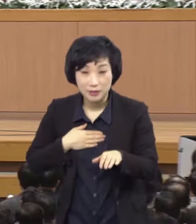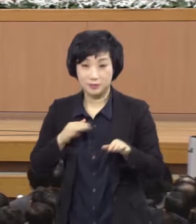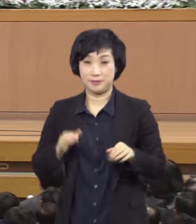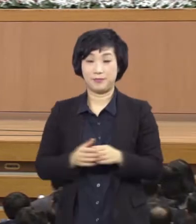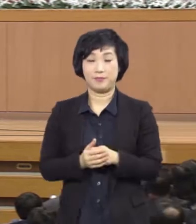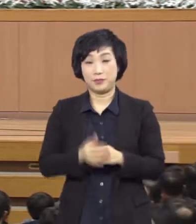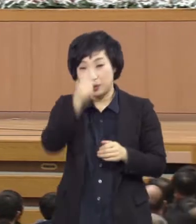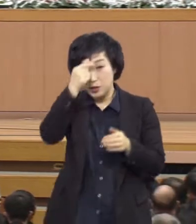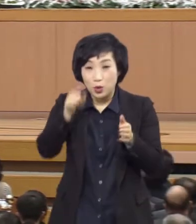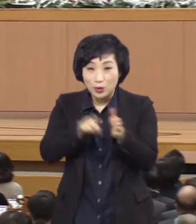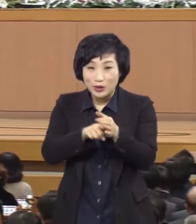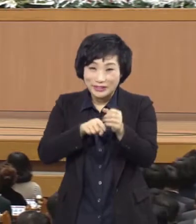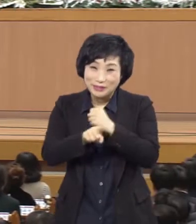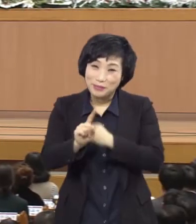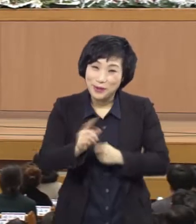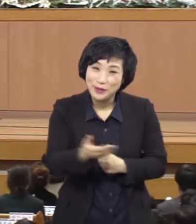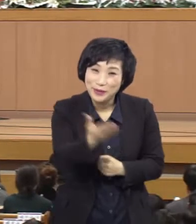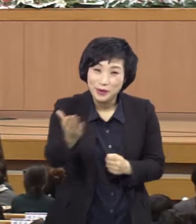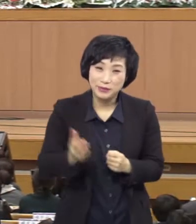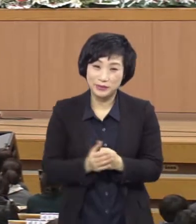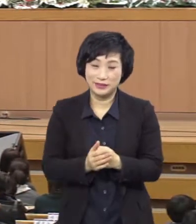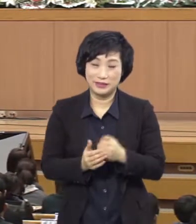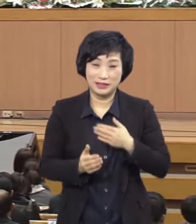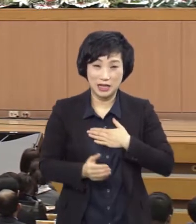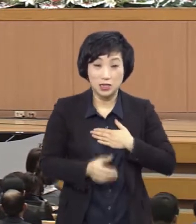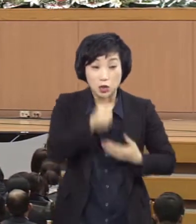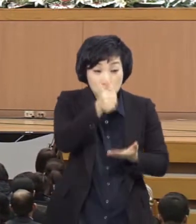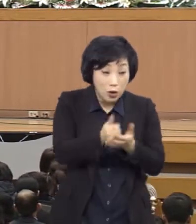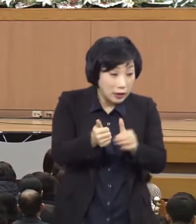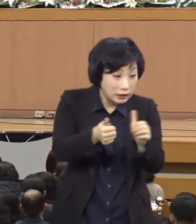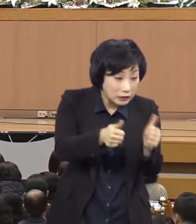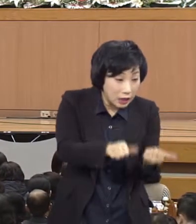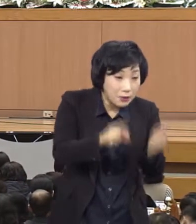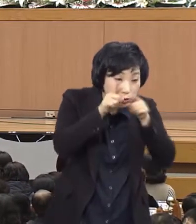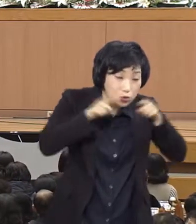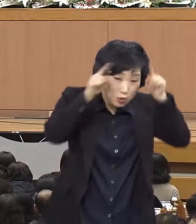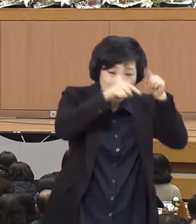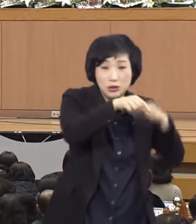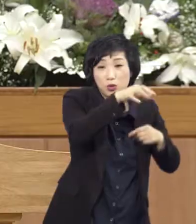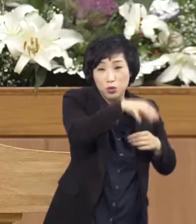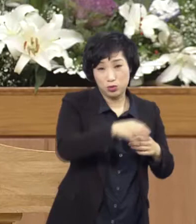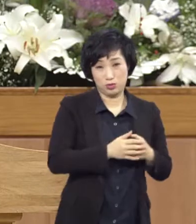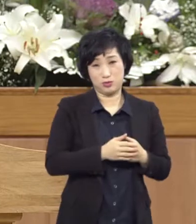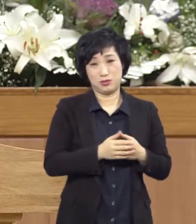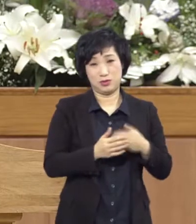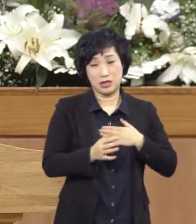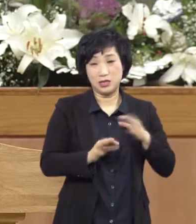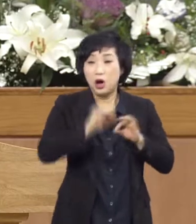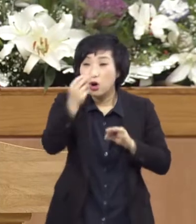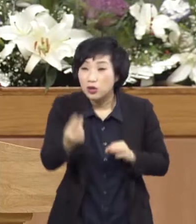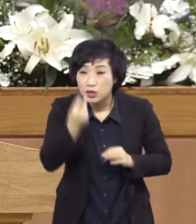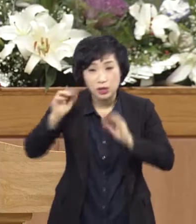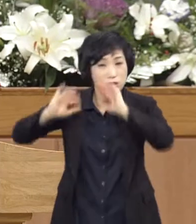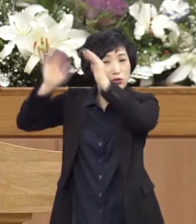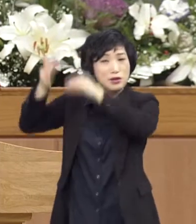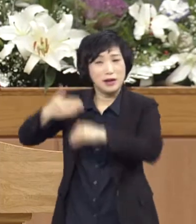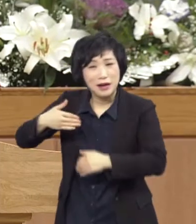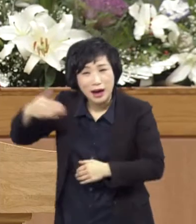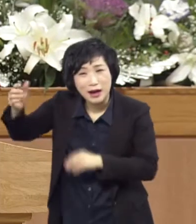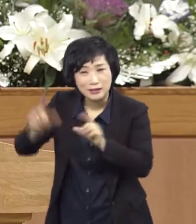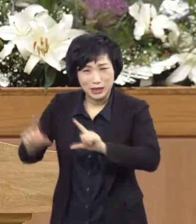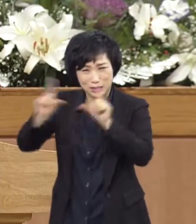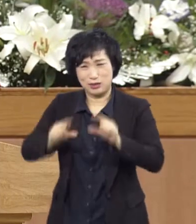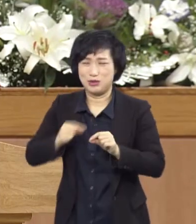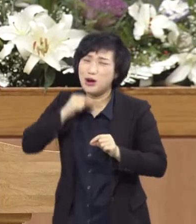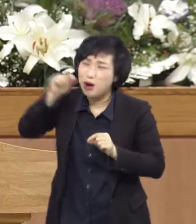그래서 기독교가 뭐냐? 나는 죄와 사망과 지옥에서 영생과 천국에서